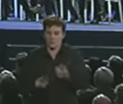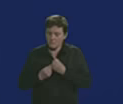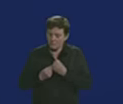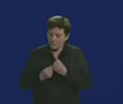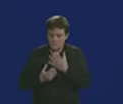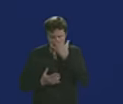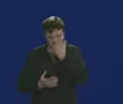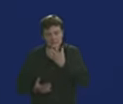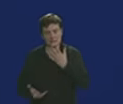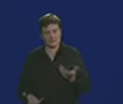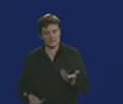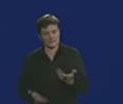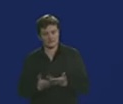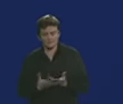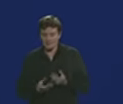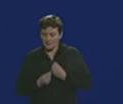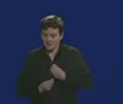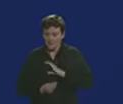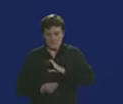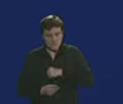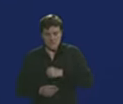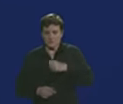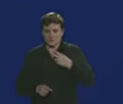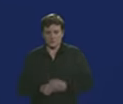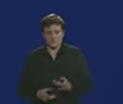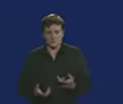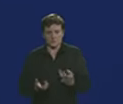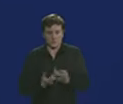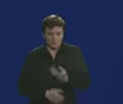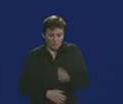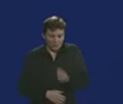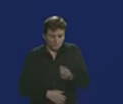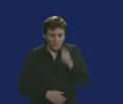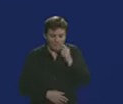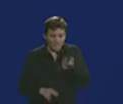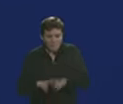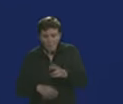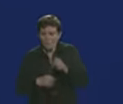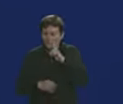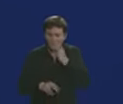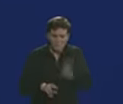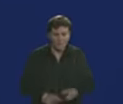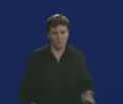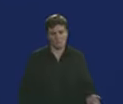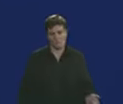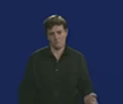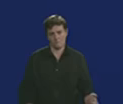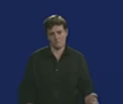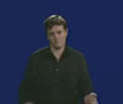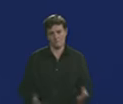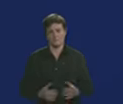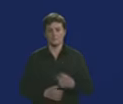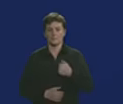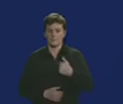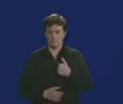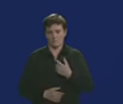chagrin, bouleversé par cet enfant orphelin. Je revendique